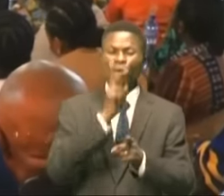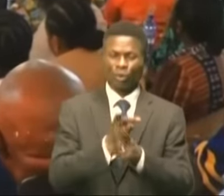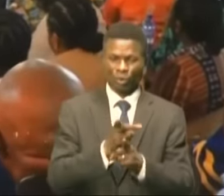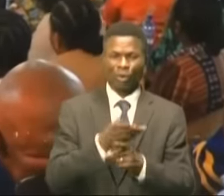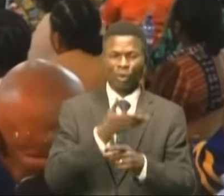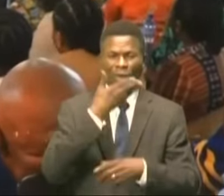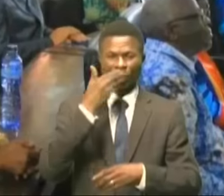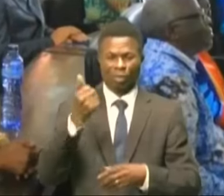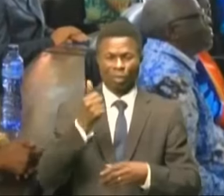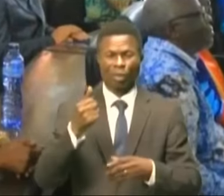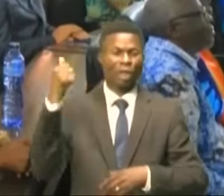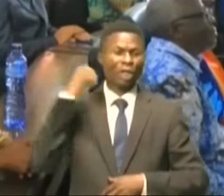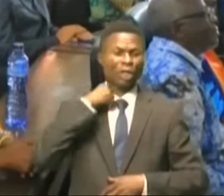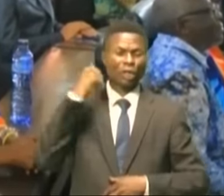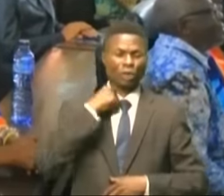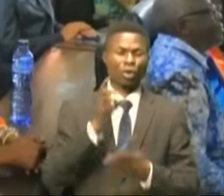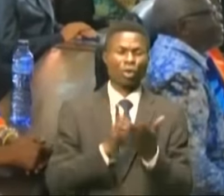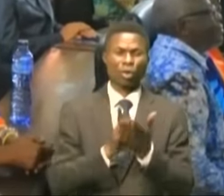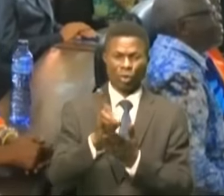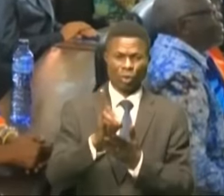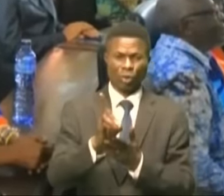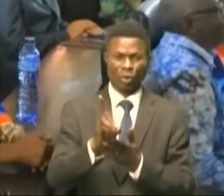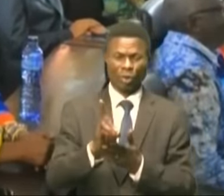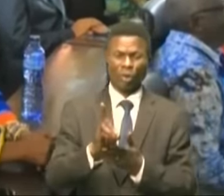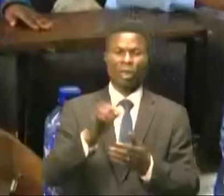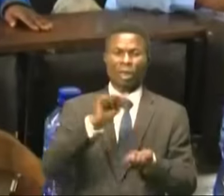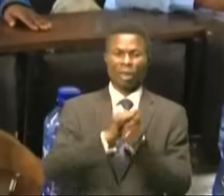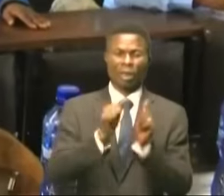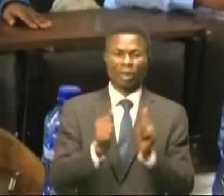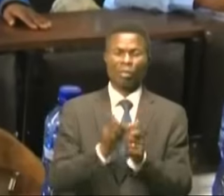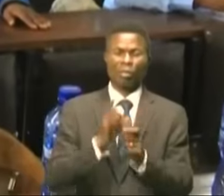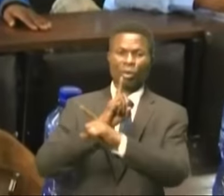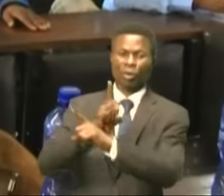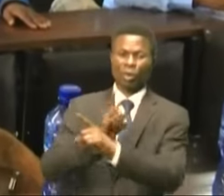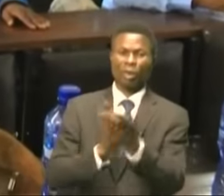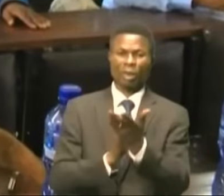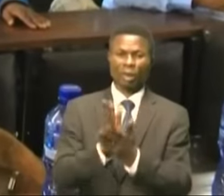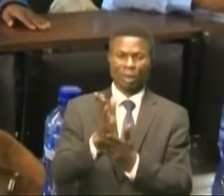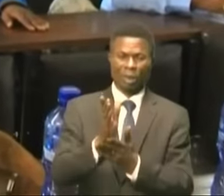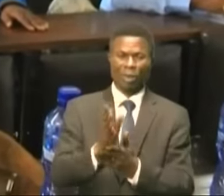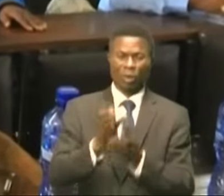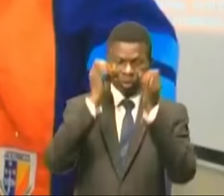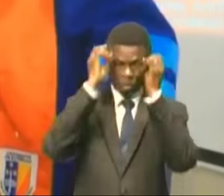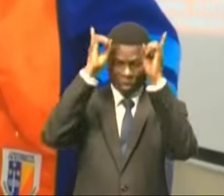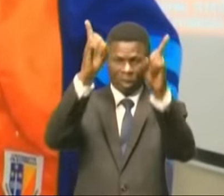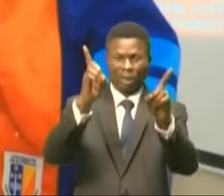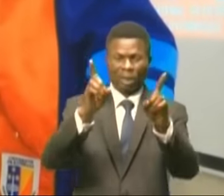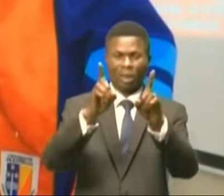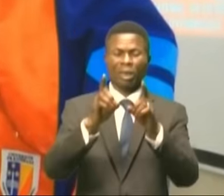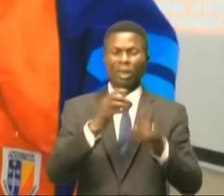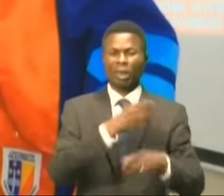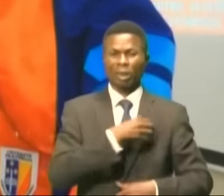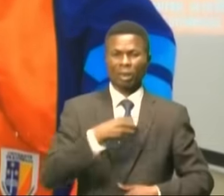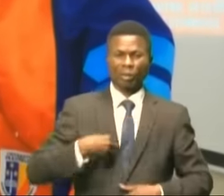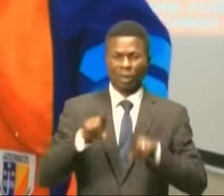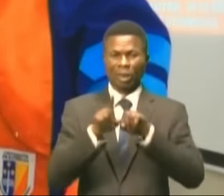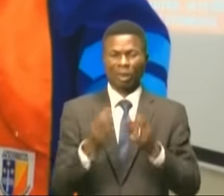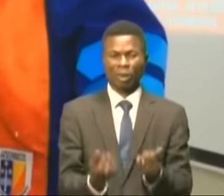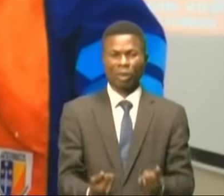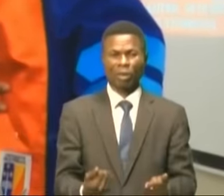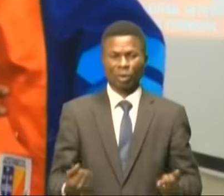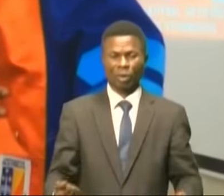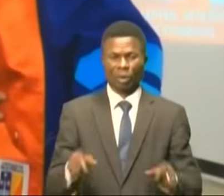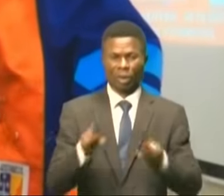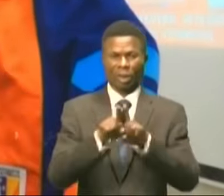en droit, une notoriété en matière de la défense des droits à l'éducation de la femme et de l'enfant et